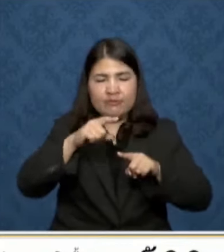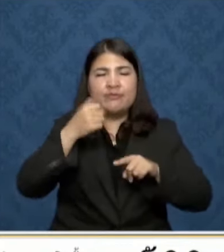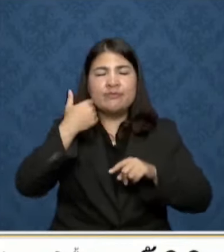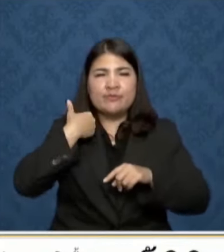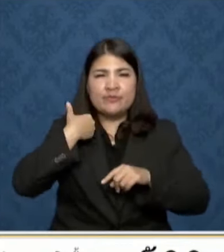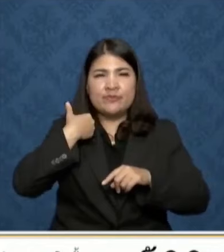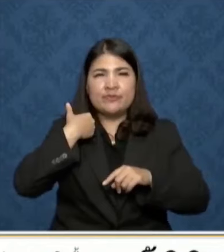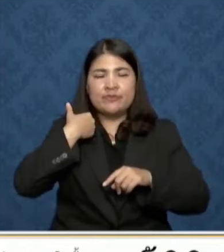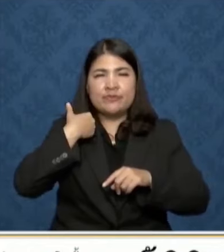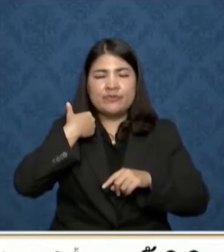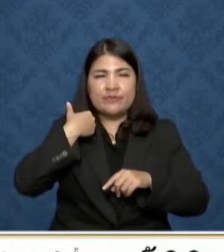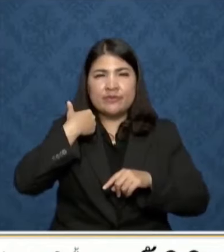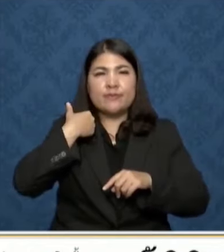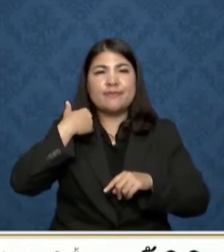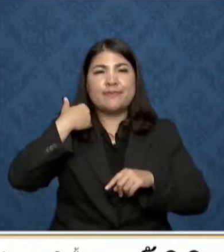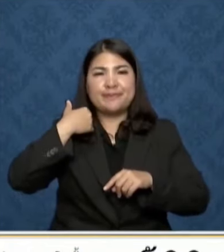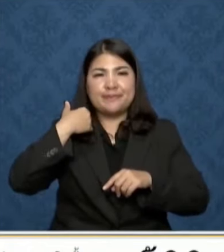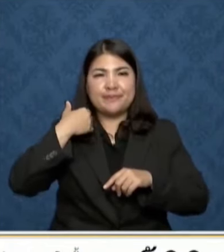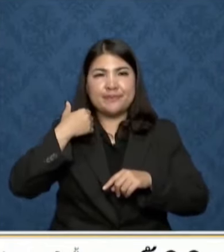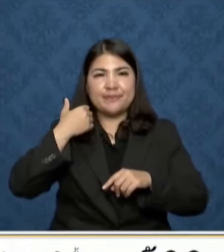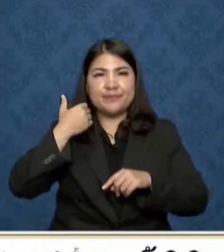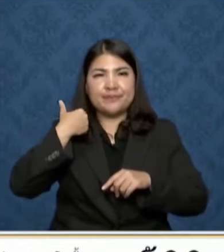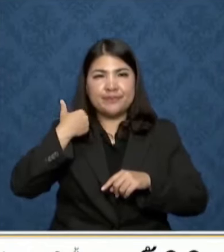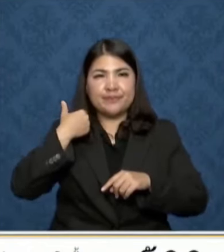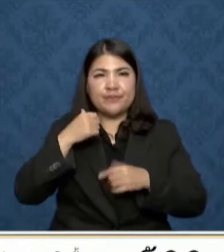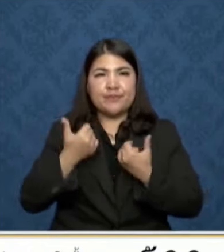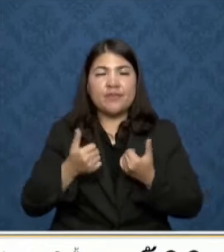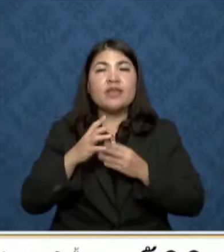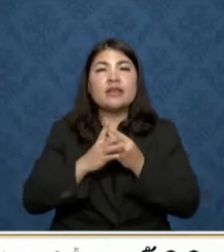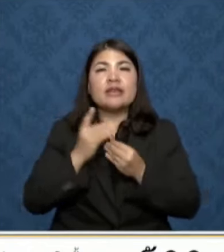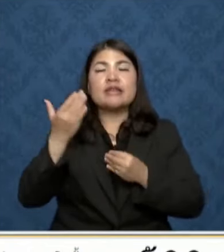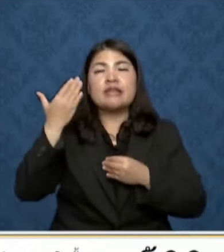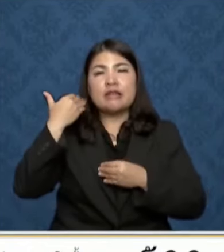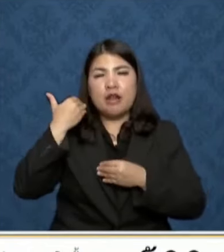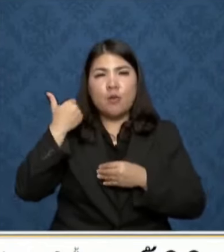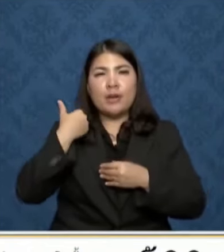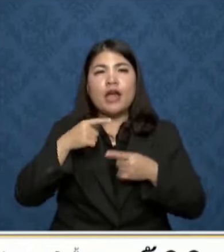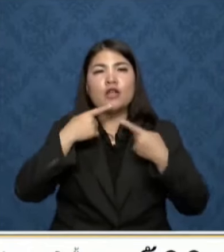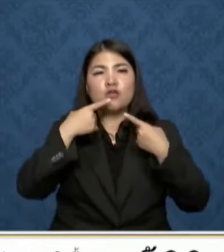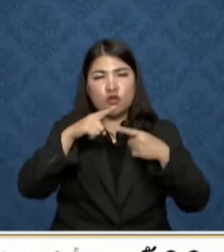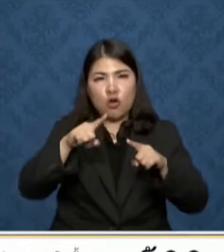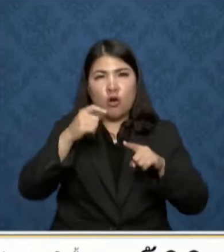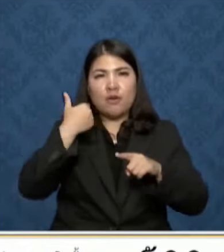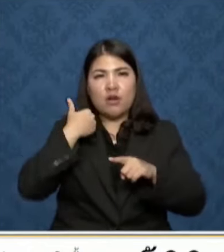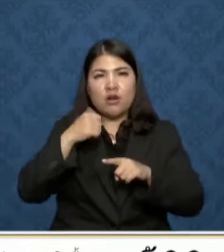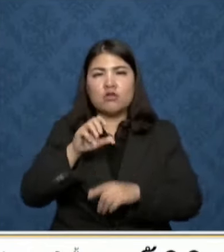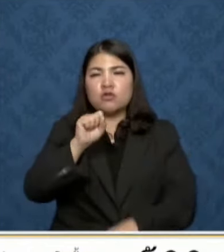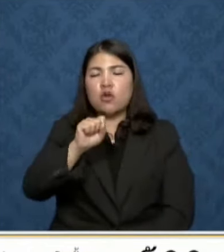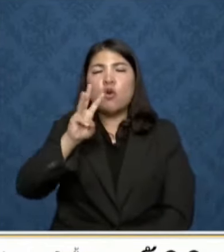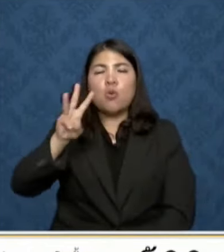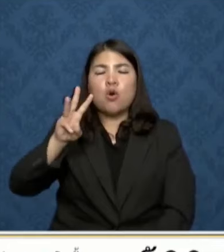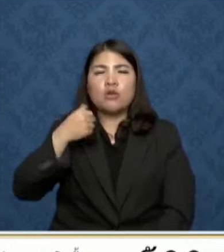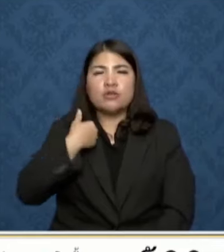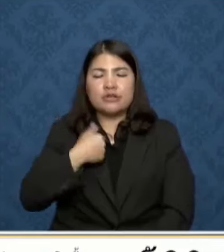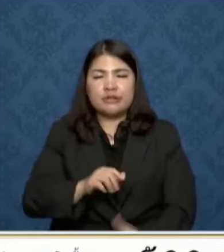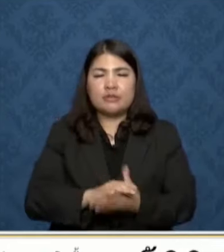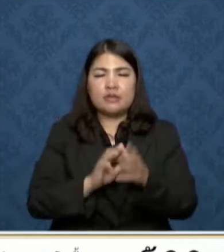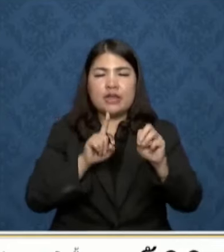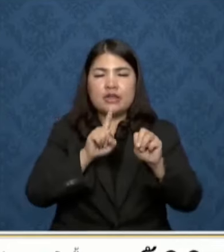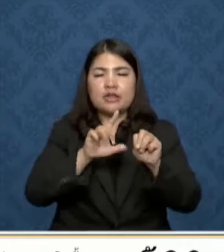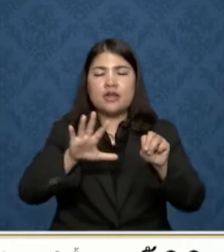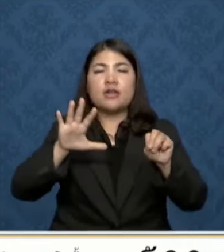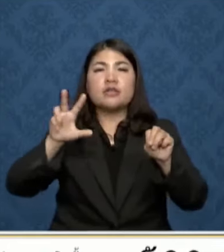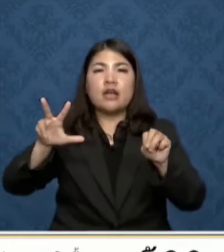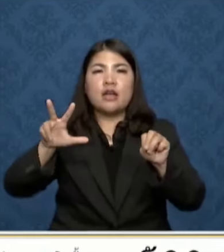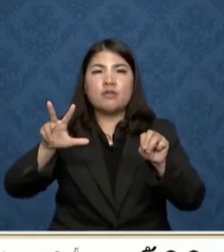รสิมันขอทุดอภัทเปลอยองาน พ่านนะครับเมสัดาห์ที่แล้วแล้็มีตอบในวุธธสภาต่อภิภัยมาตา 153 ด้